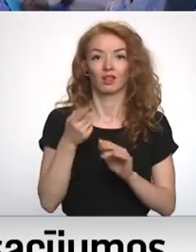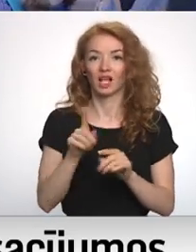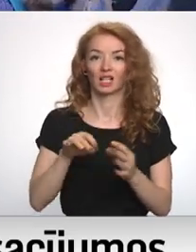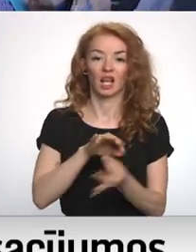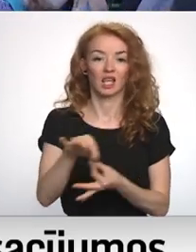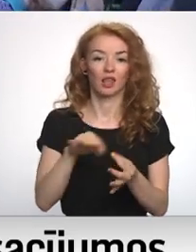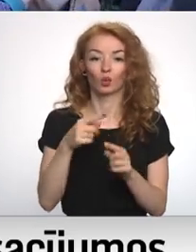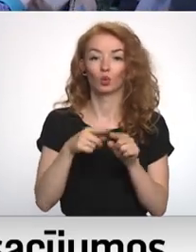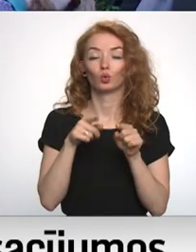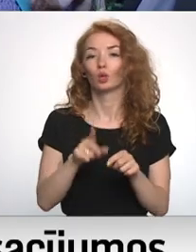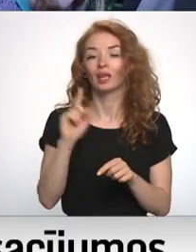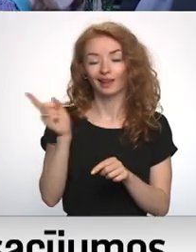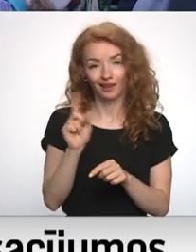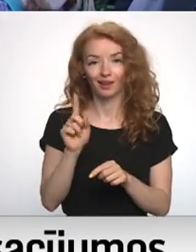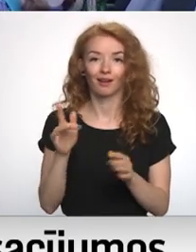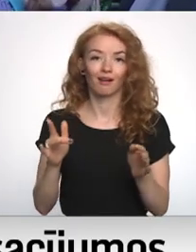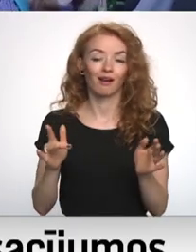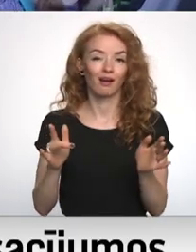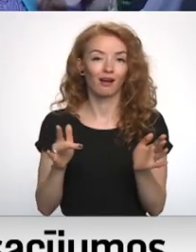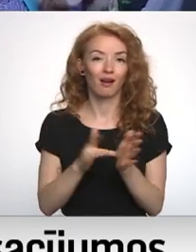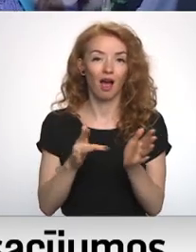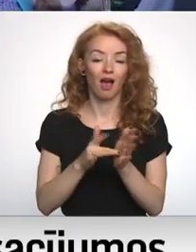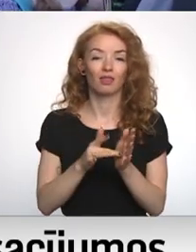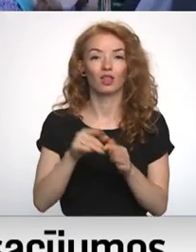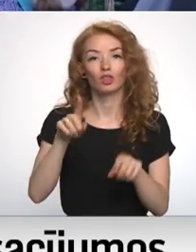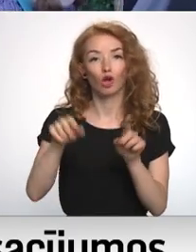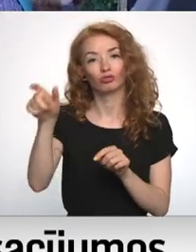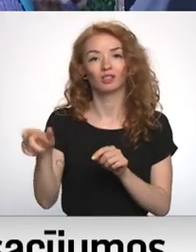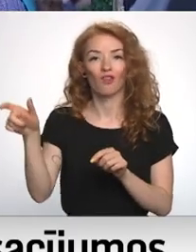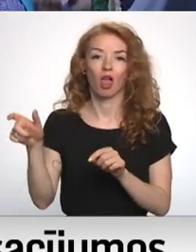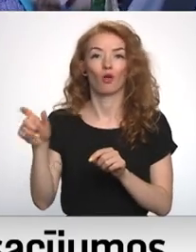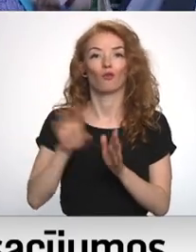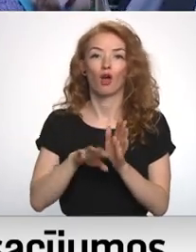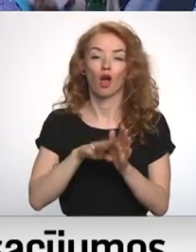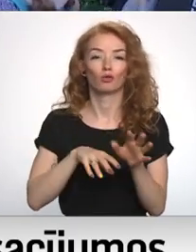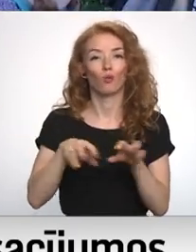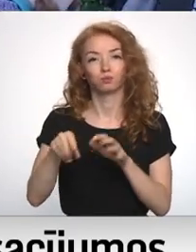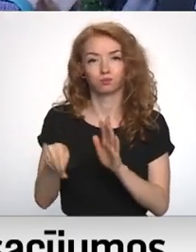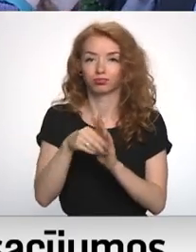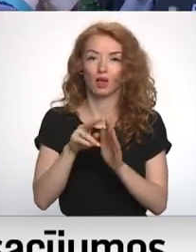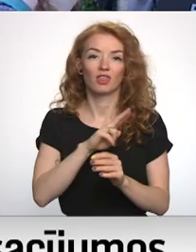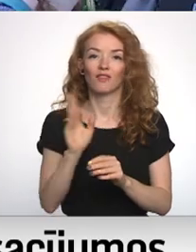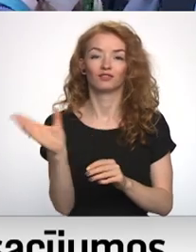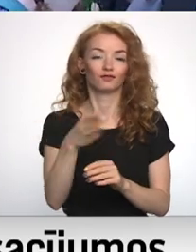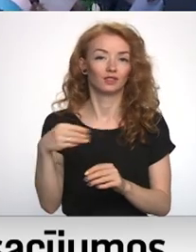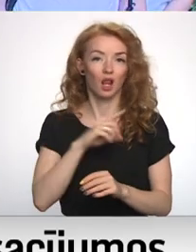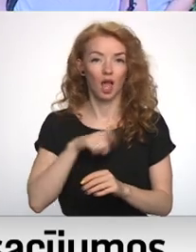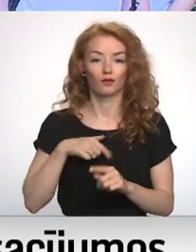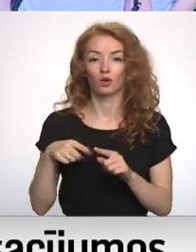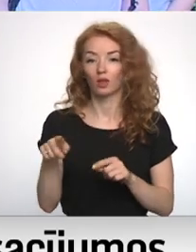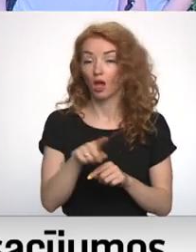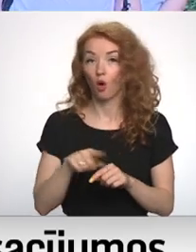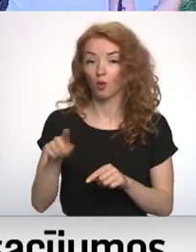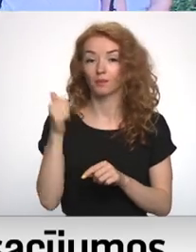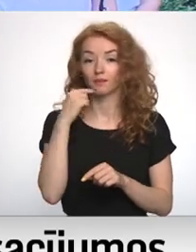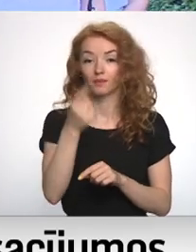lieki. Un tur noteikti ir kaut kādas pāris cilvēku intereses, kuras tiek aizstarvētas nevis visas Latvijas un mūsu tautas. Tas, ko